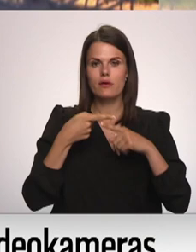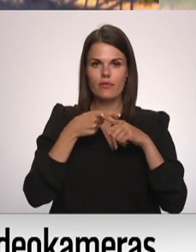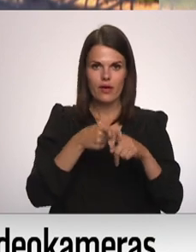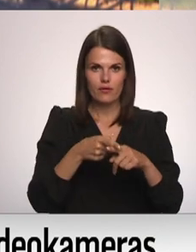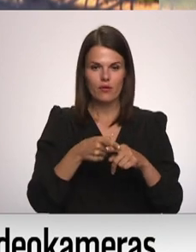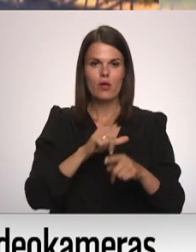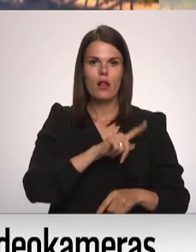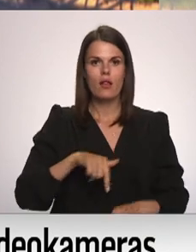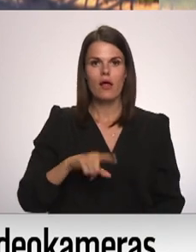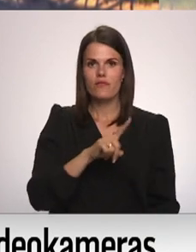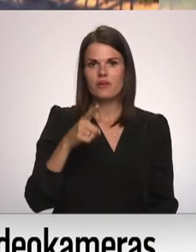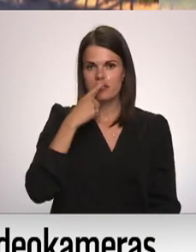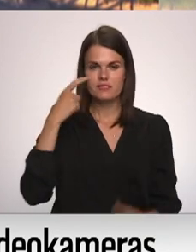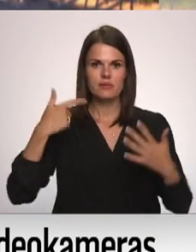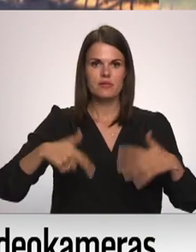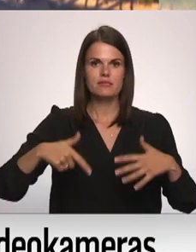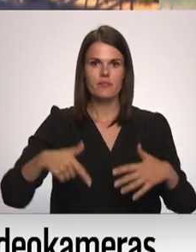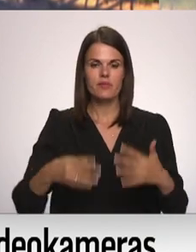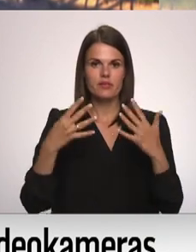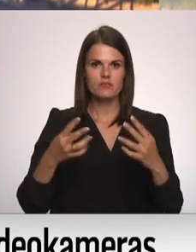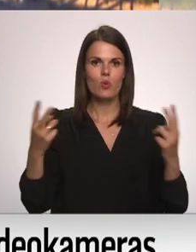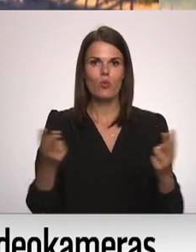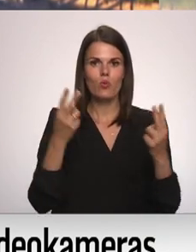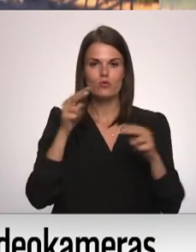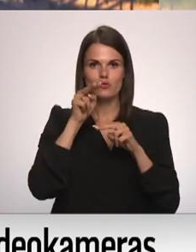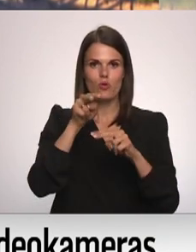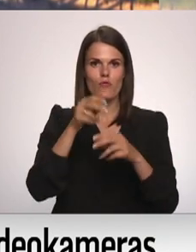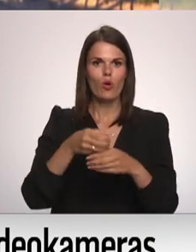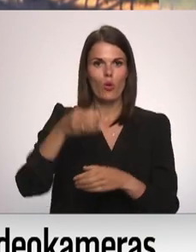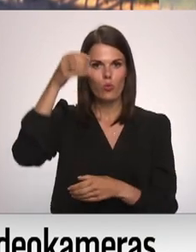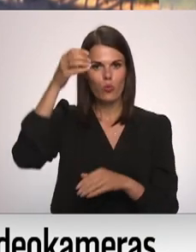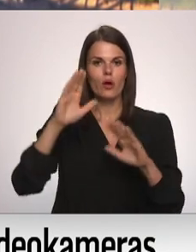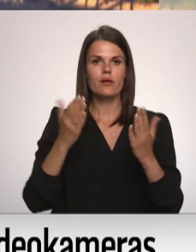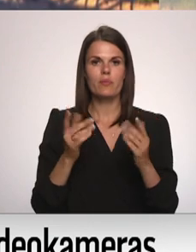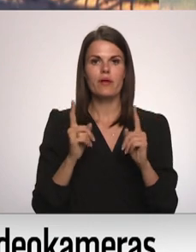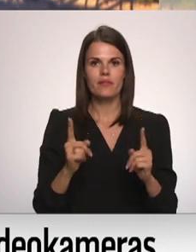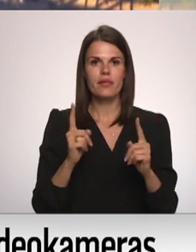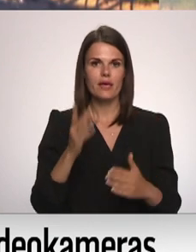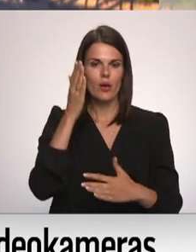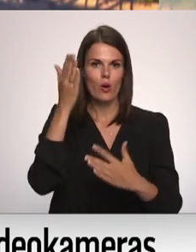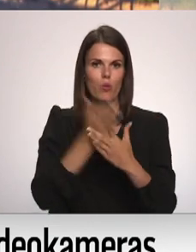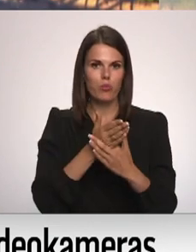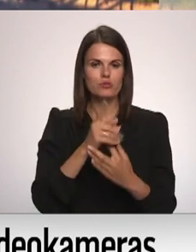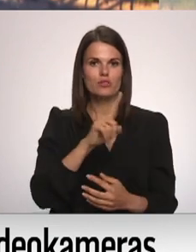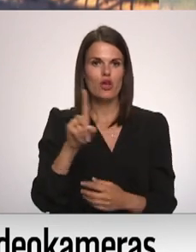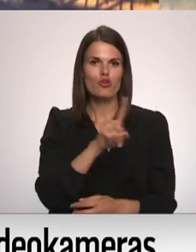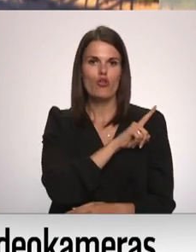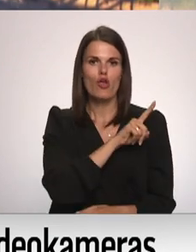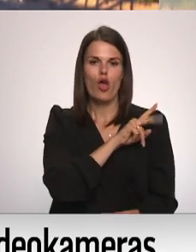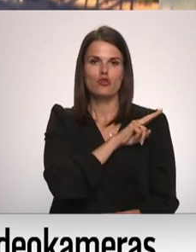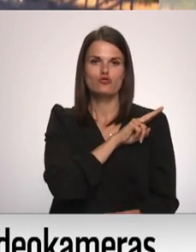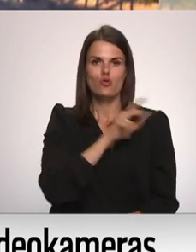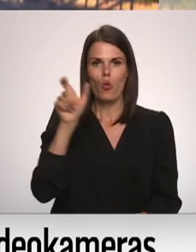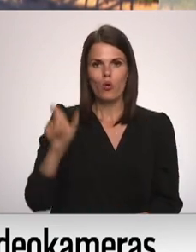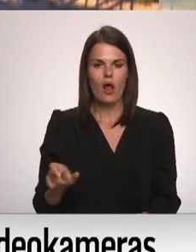tehnoloģijas. Latvijā ir 179 uguns novērošanas torņi, taču tikai aptuveni pusei no tiem ir dežuranti, kuri